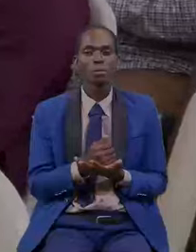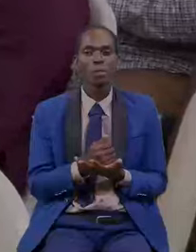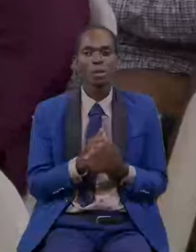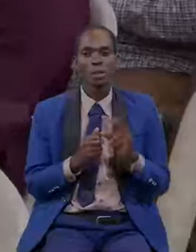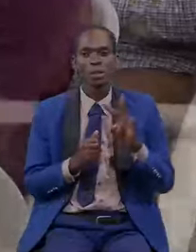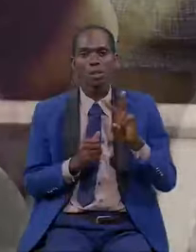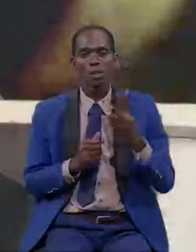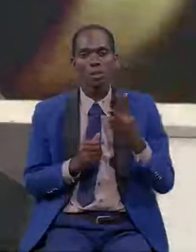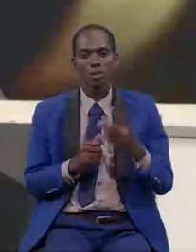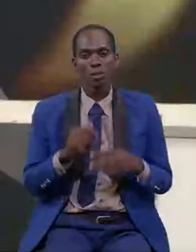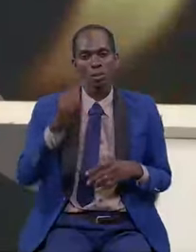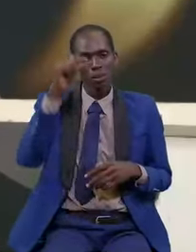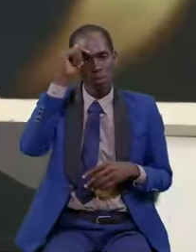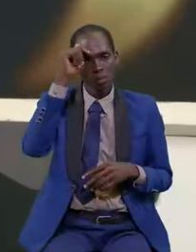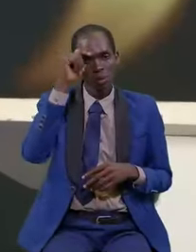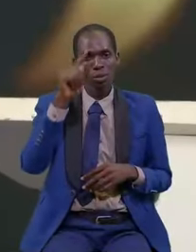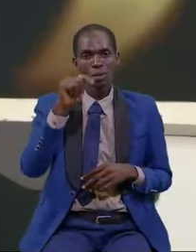Voyons,